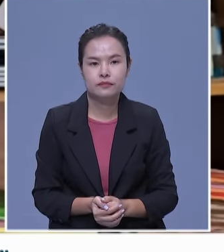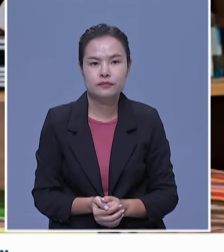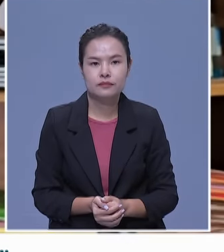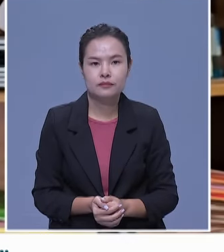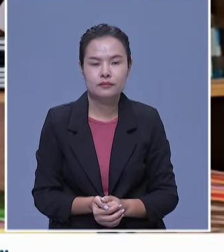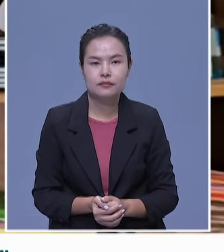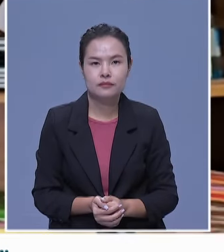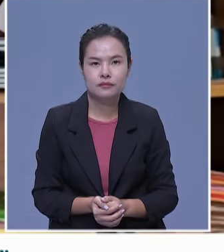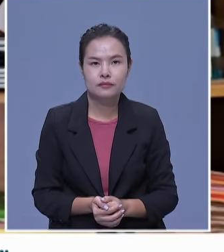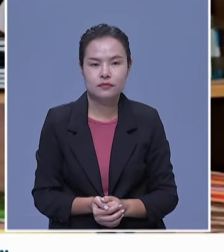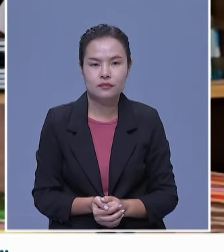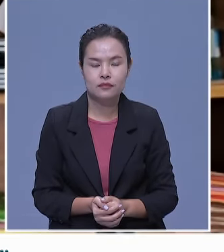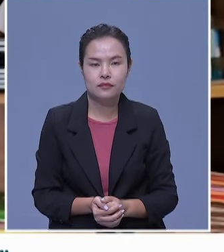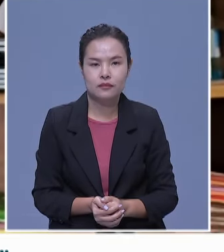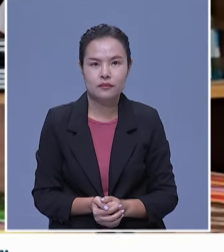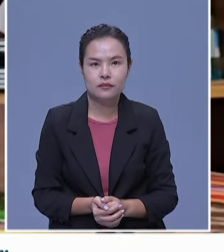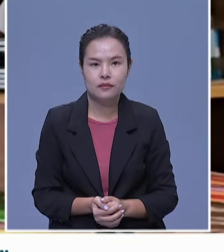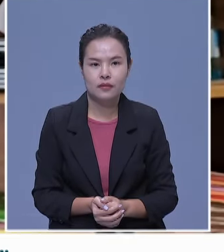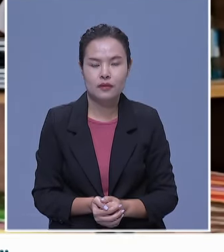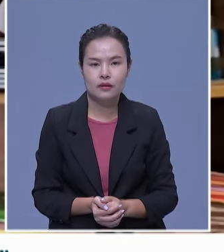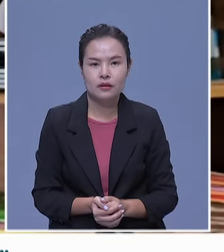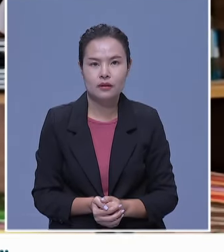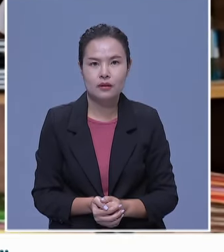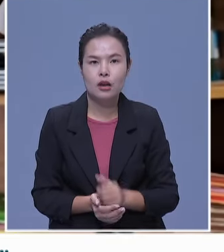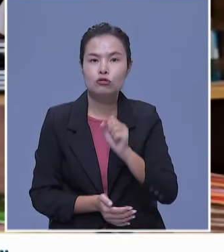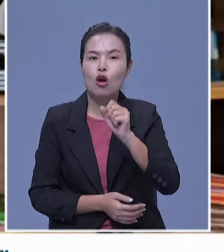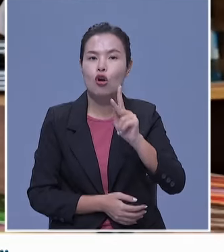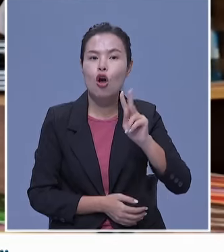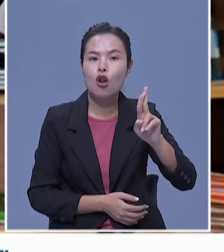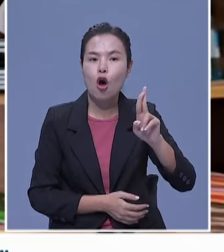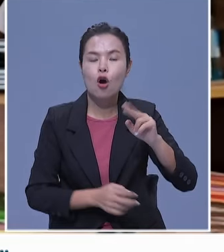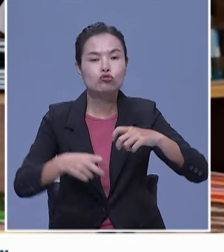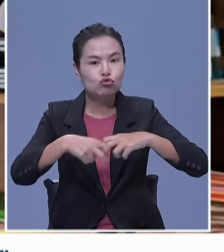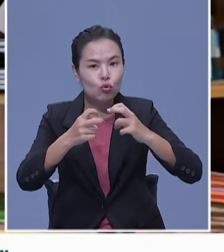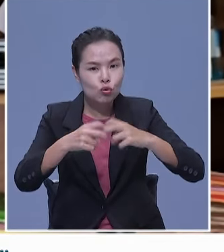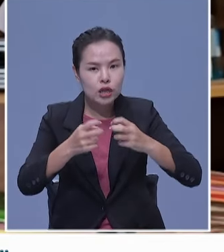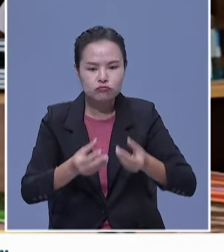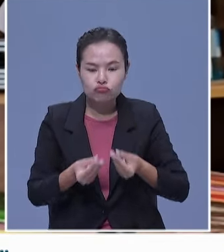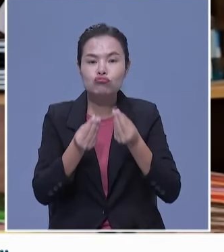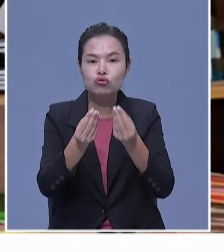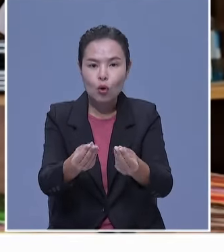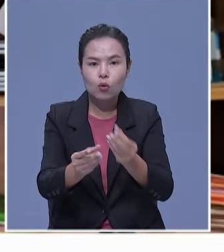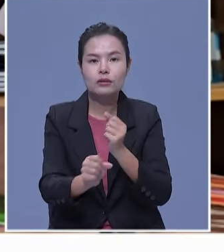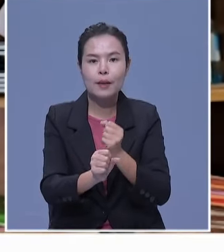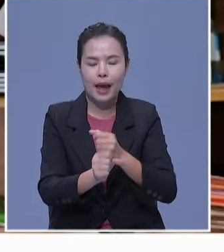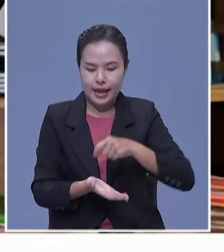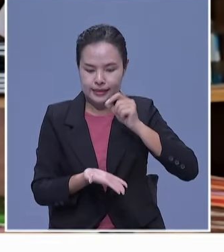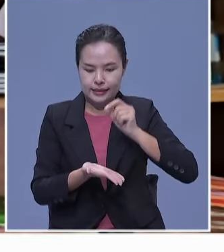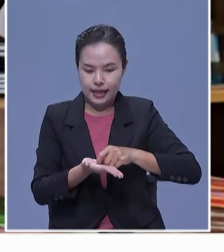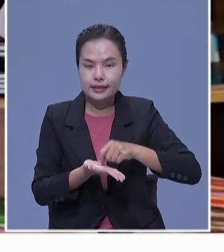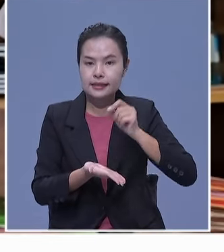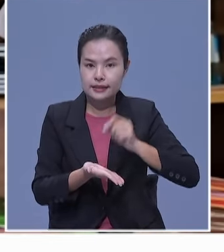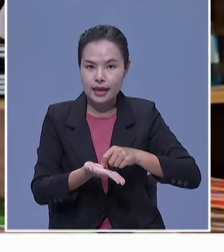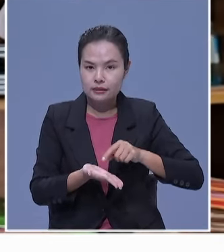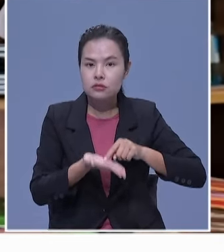ที่เซ็นงานก็คือว่าจะต้องส่งงานไปที่สกร.ประจำจังหวัดสุรินทร์อยู่แล้วก็คือเซ็นแล้วก็ลงนามเสร็จแ